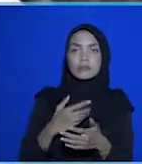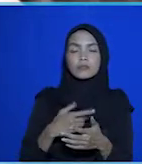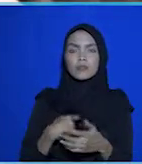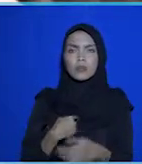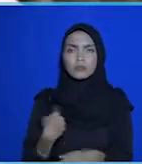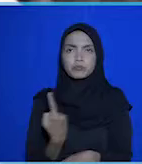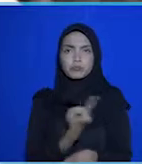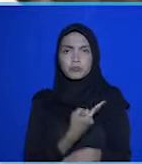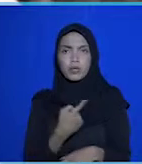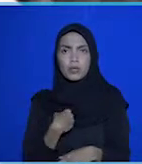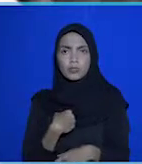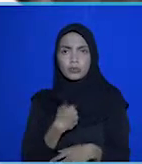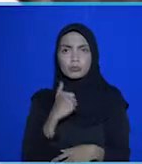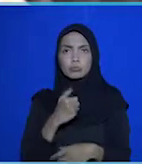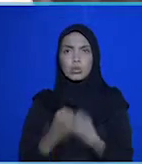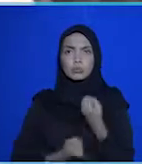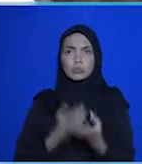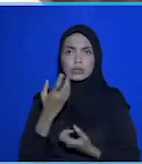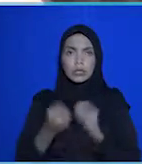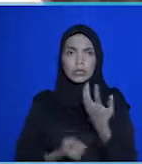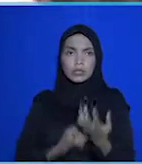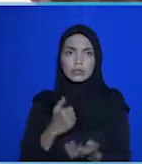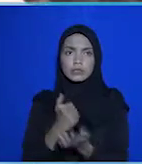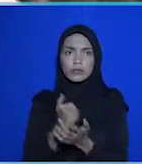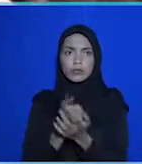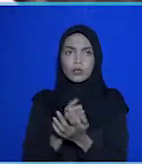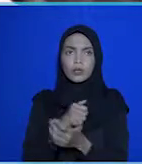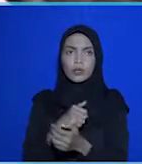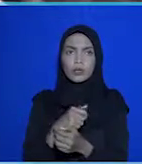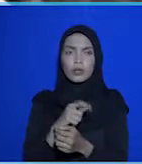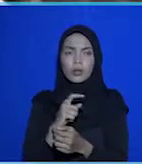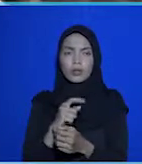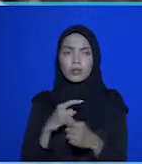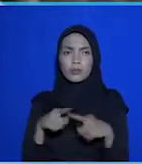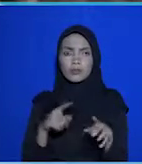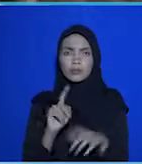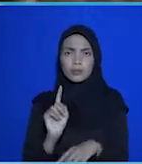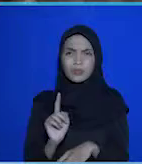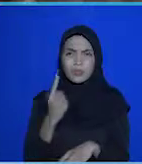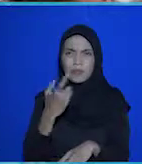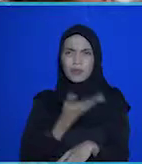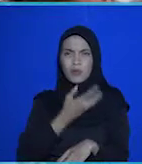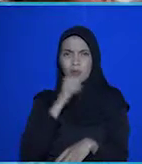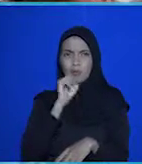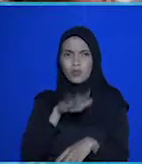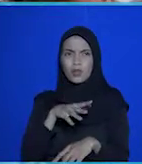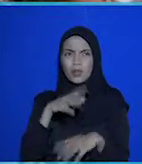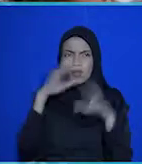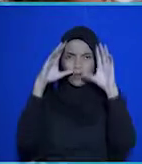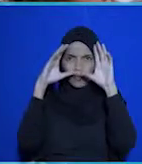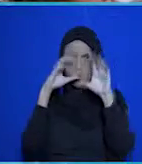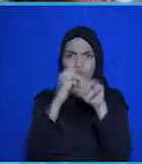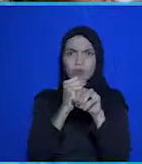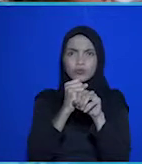menjelaskan tentang gempa yang ada. Barangkali nomor satu sekali kami ingin klarifikasi